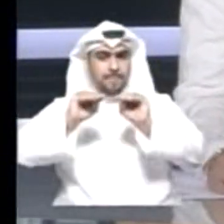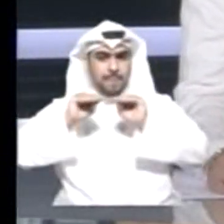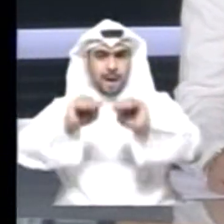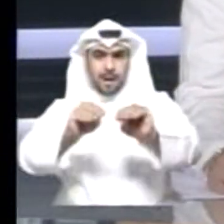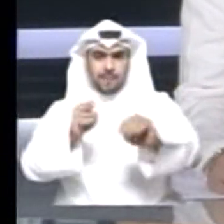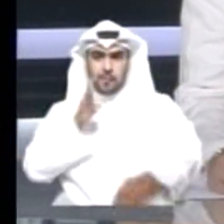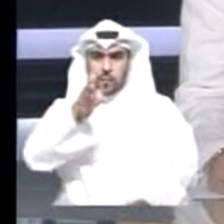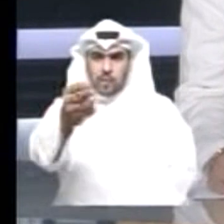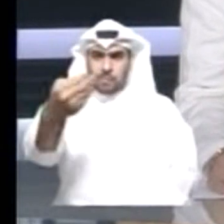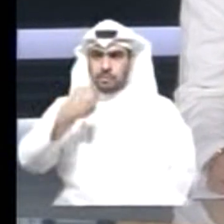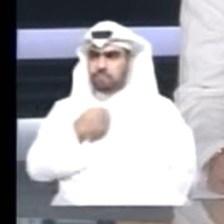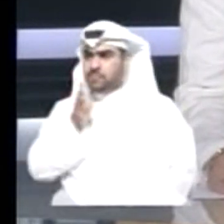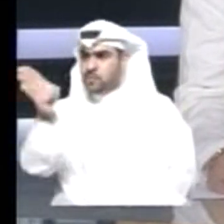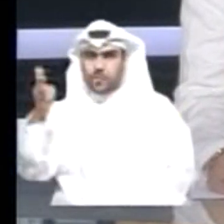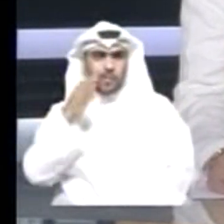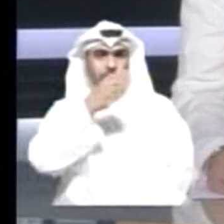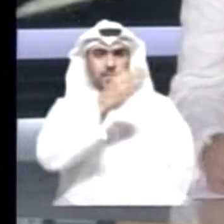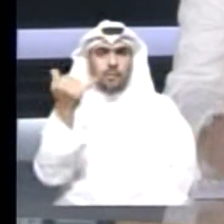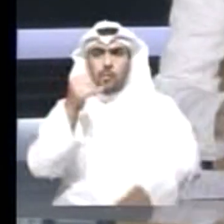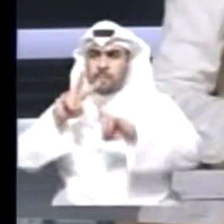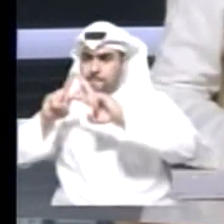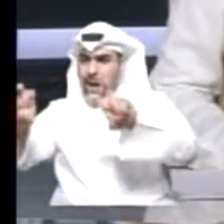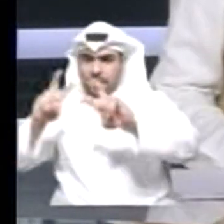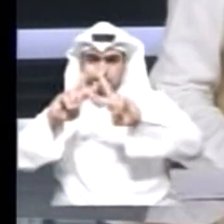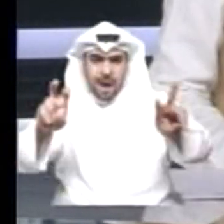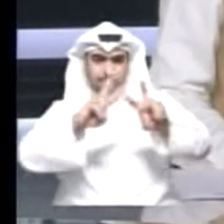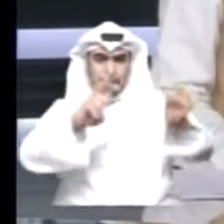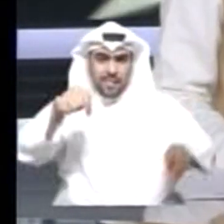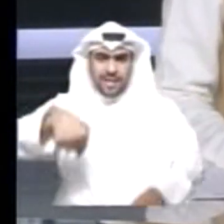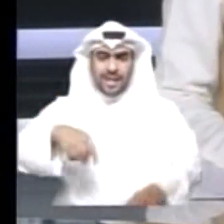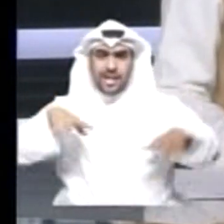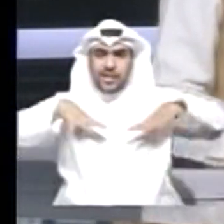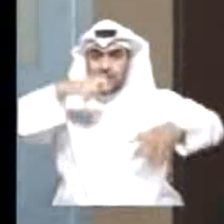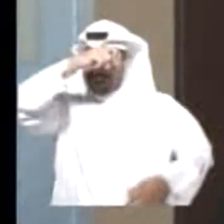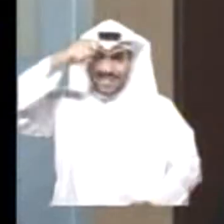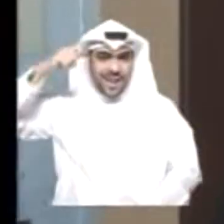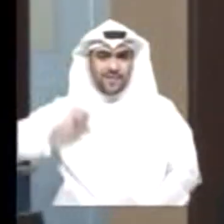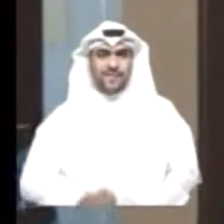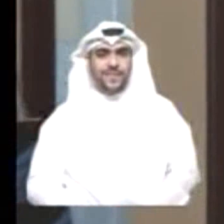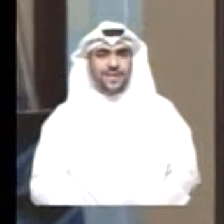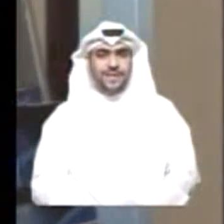ميدانية لتشجيعهم على ممارسة البحث العلمي خلال العطلة الصيفية.